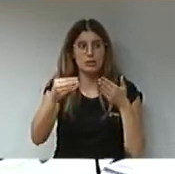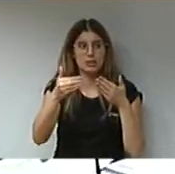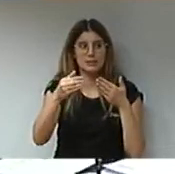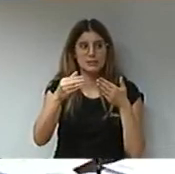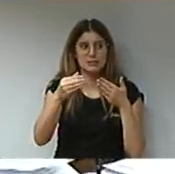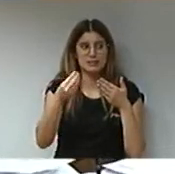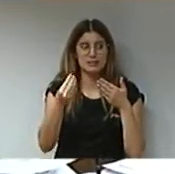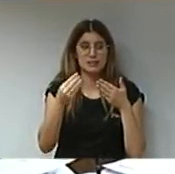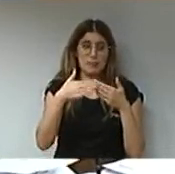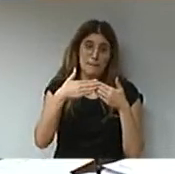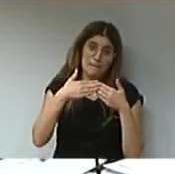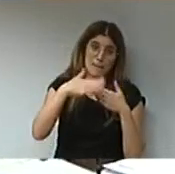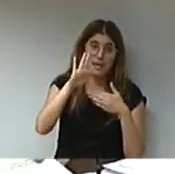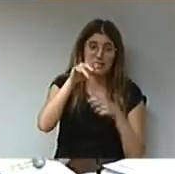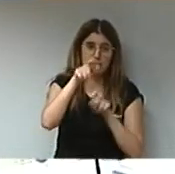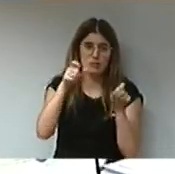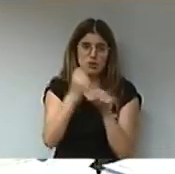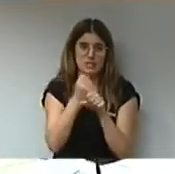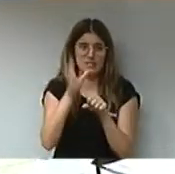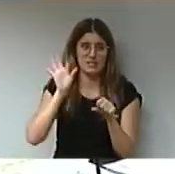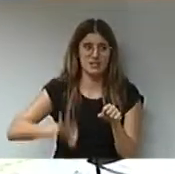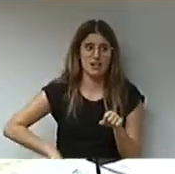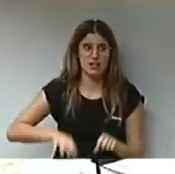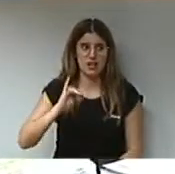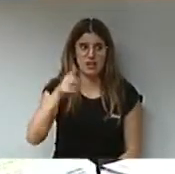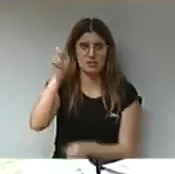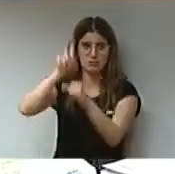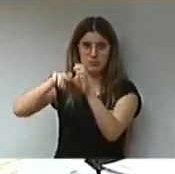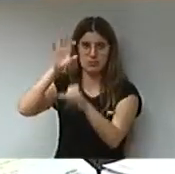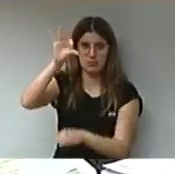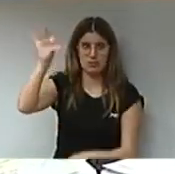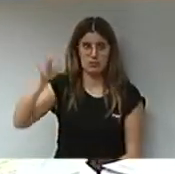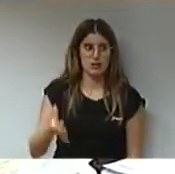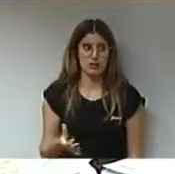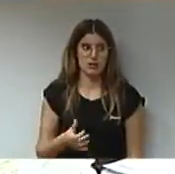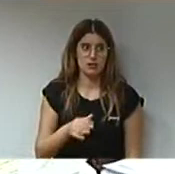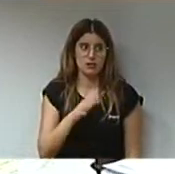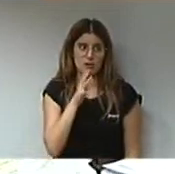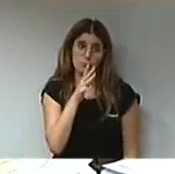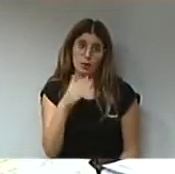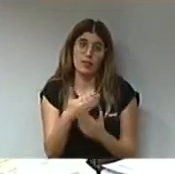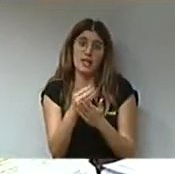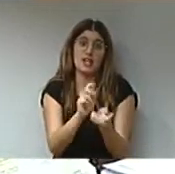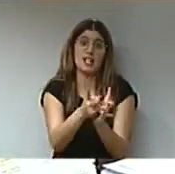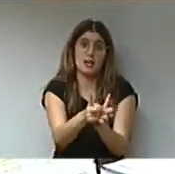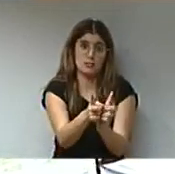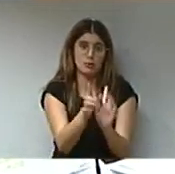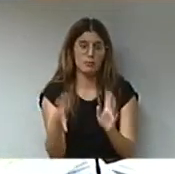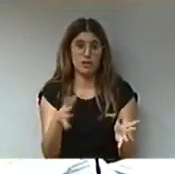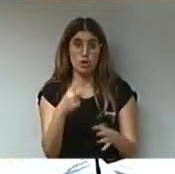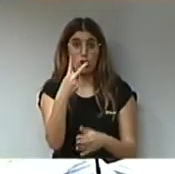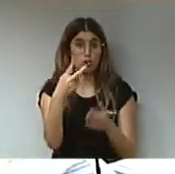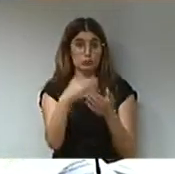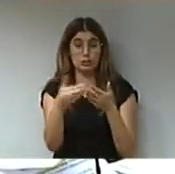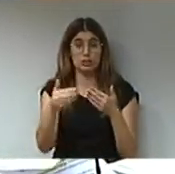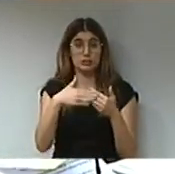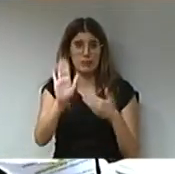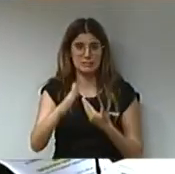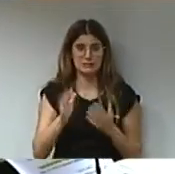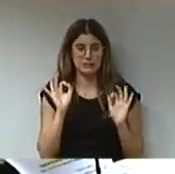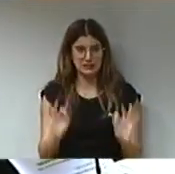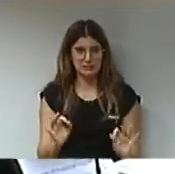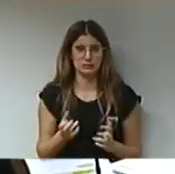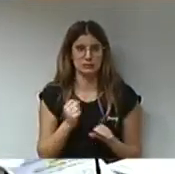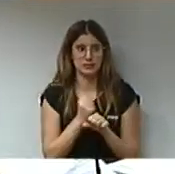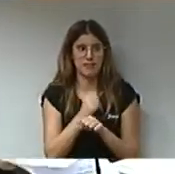de 2 milions de persones treballant. I no dic la xifra exacta perquè, evidentment, el dia va canviar. Però és evident que són més de 2 milions els que